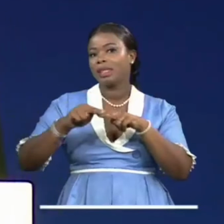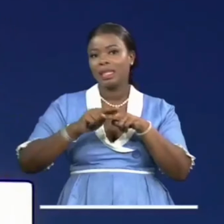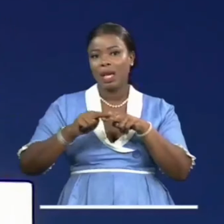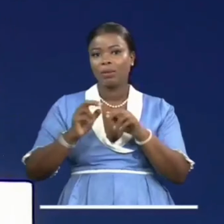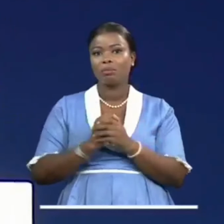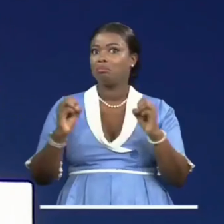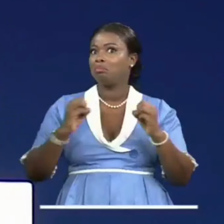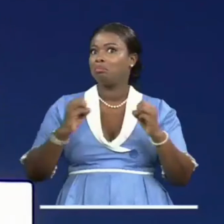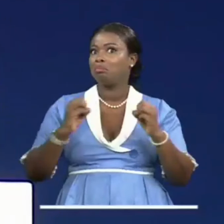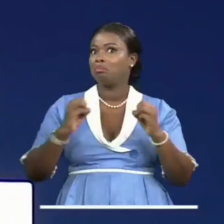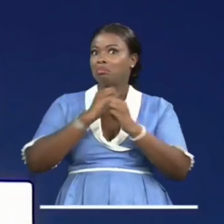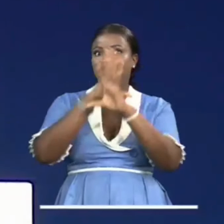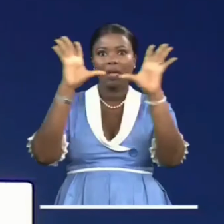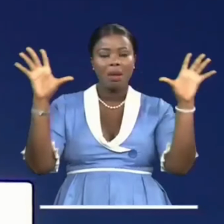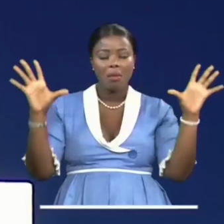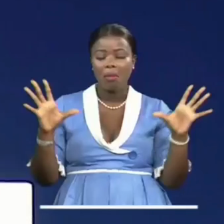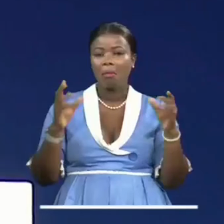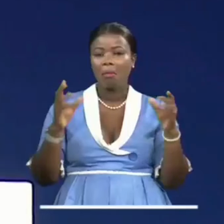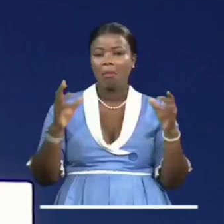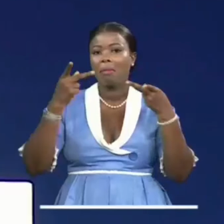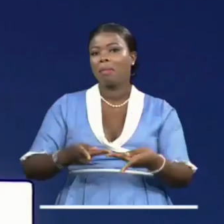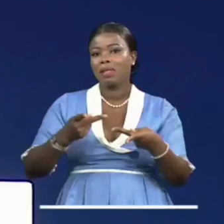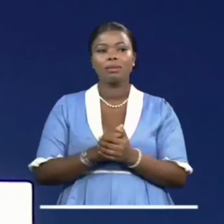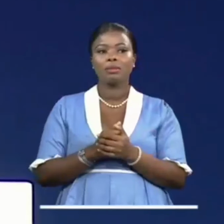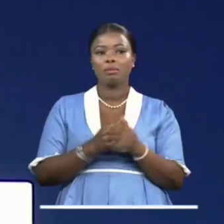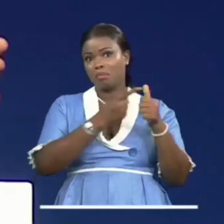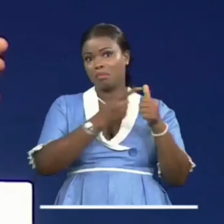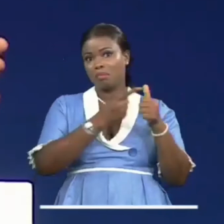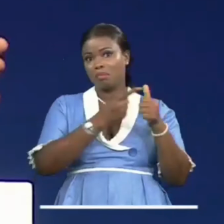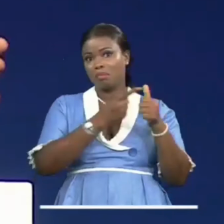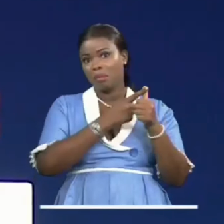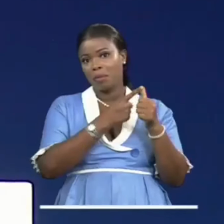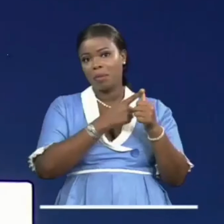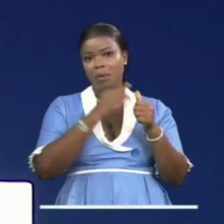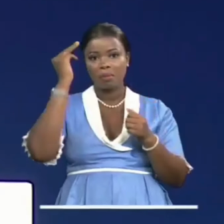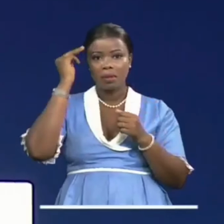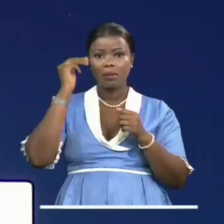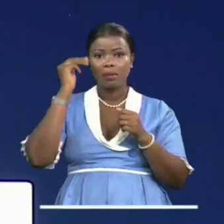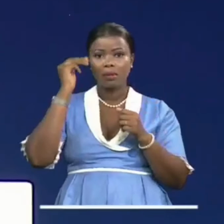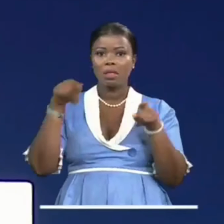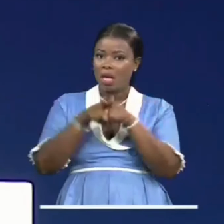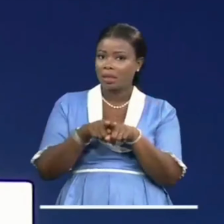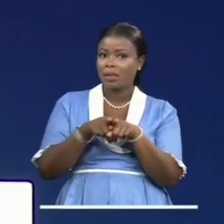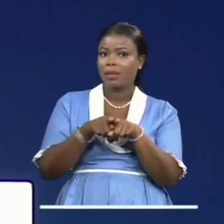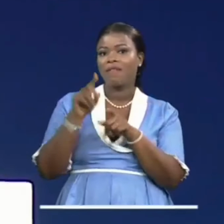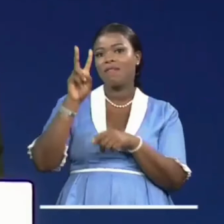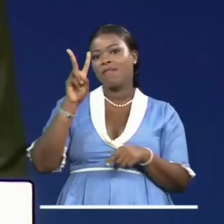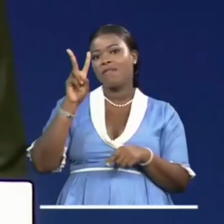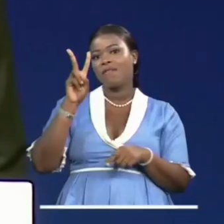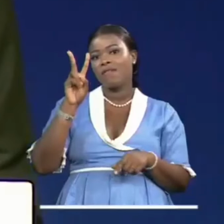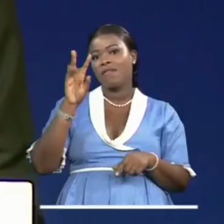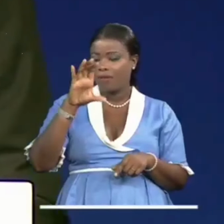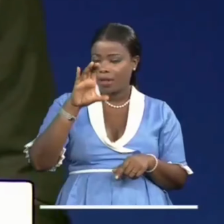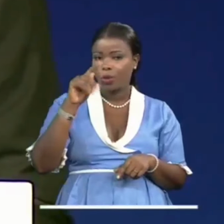vraiment ces qux stratégique et repris par Monsieur le Premier Ministre ainsi que par Monsieur Victor